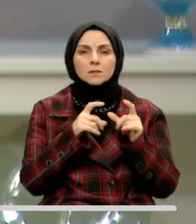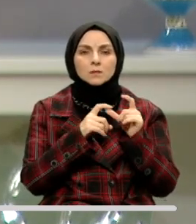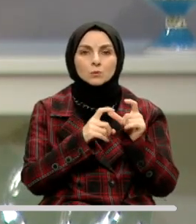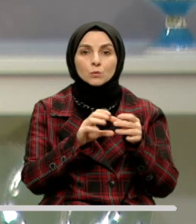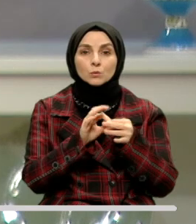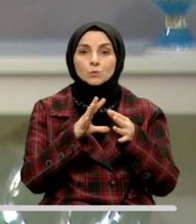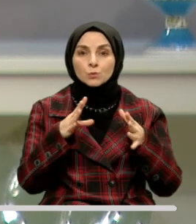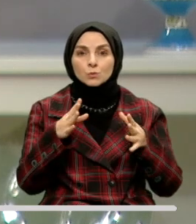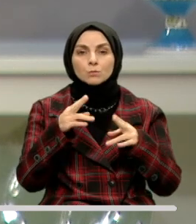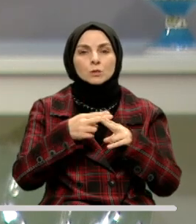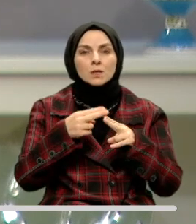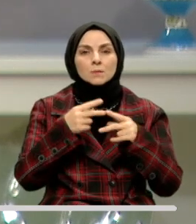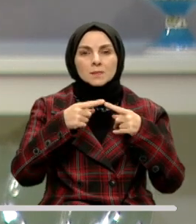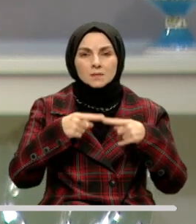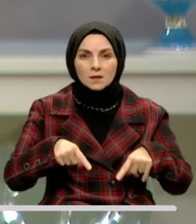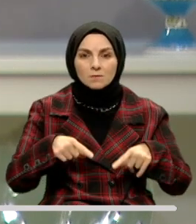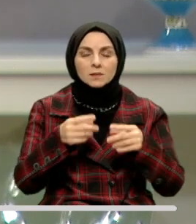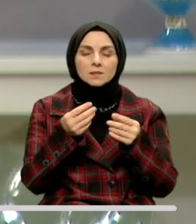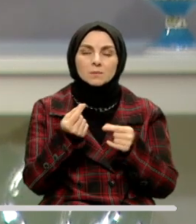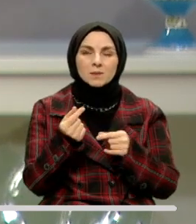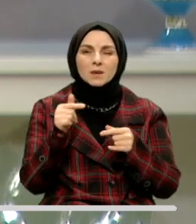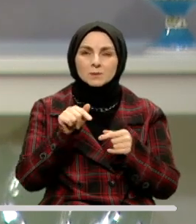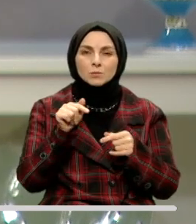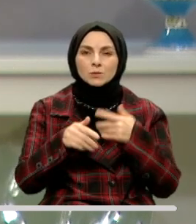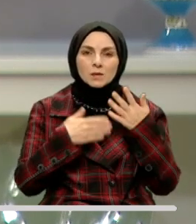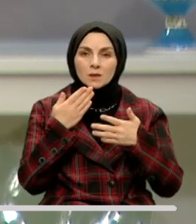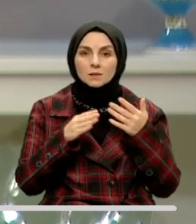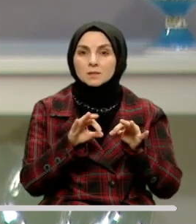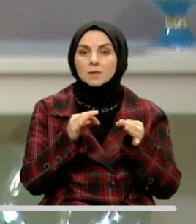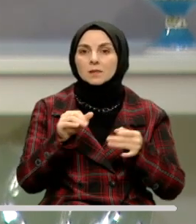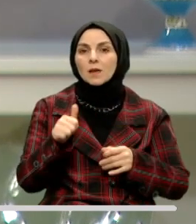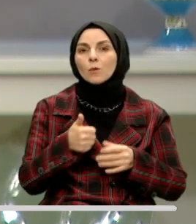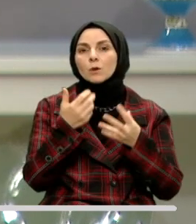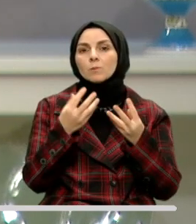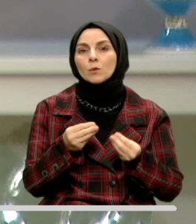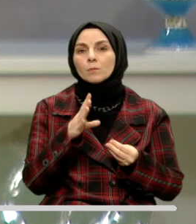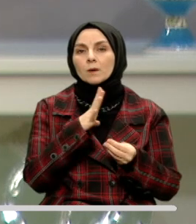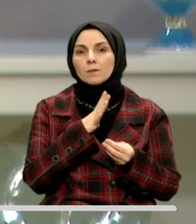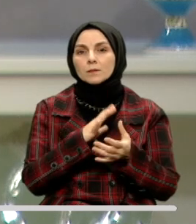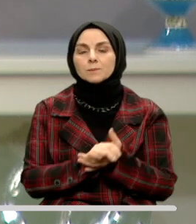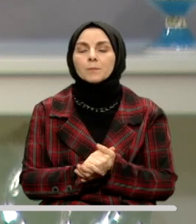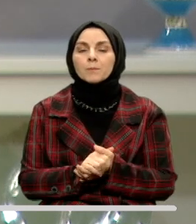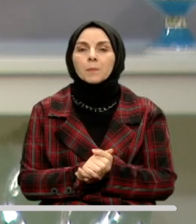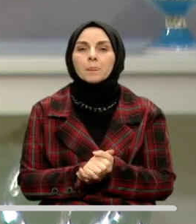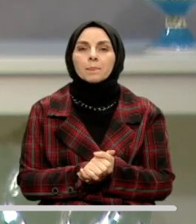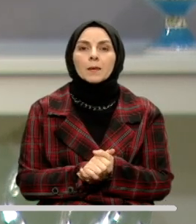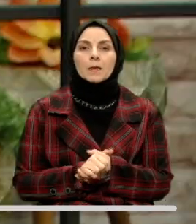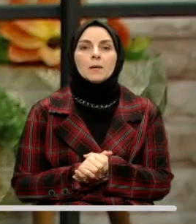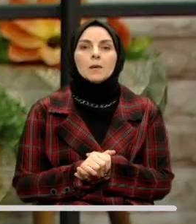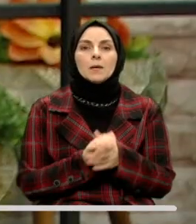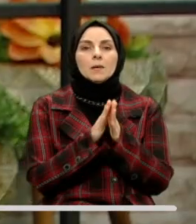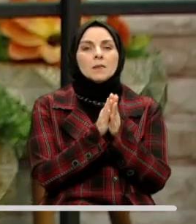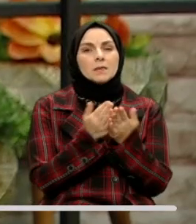deneme sınavları ve benzeri, biraz daha böyle teknik konulara girsek neler önemli hale geliyor bu dönemde? Kaynaklar